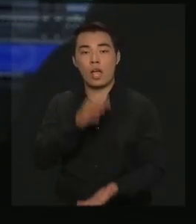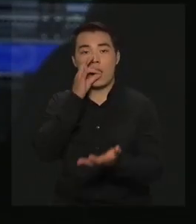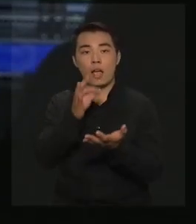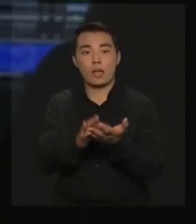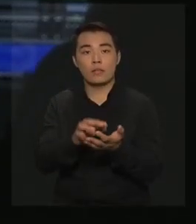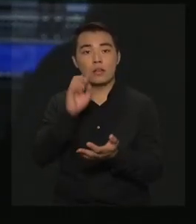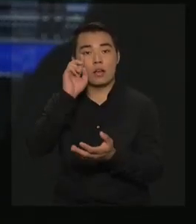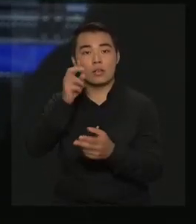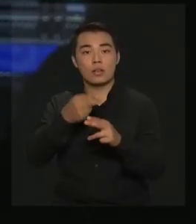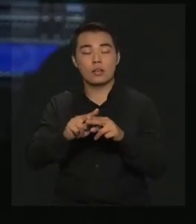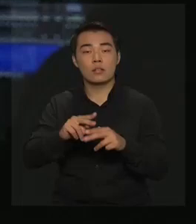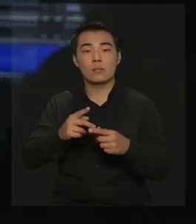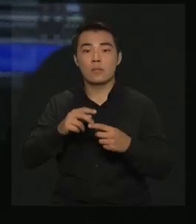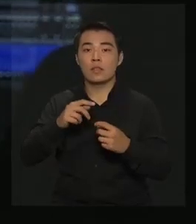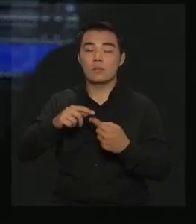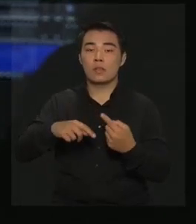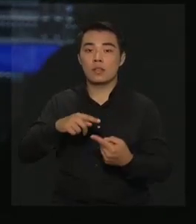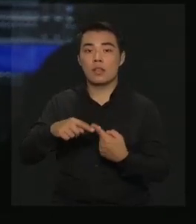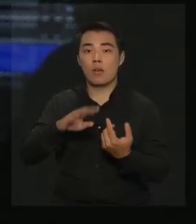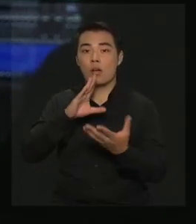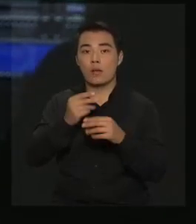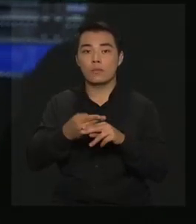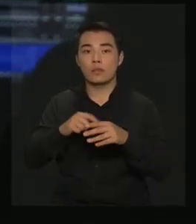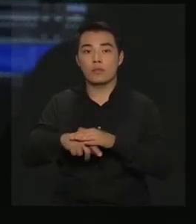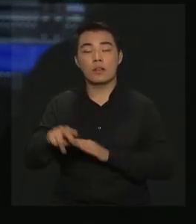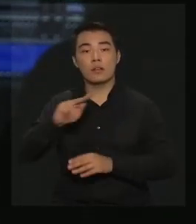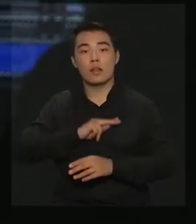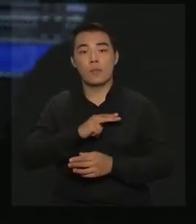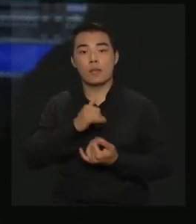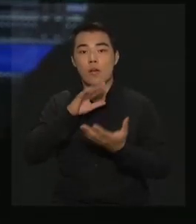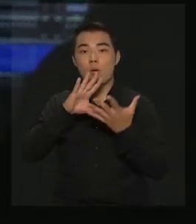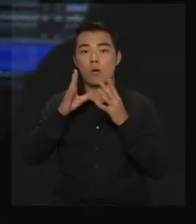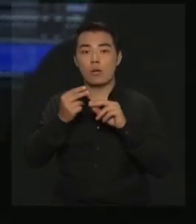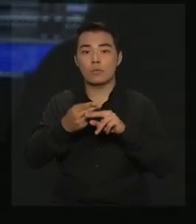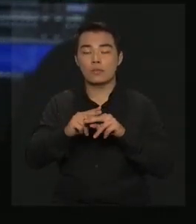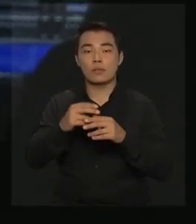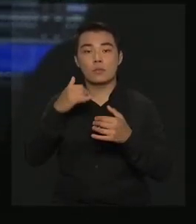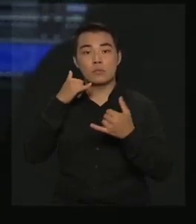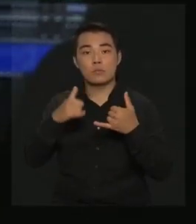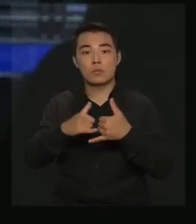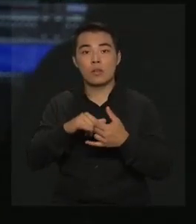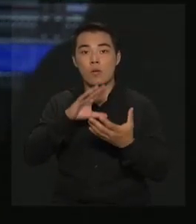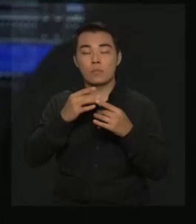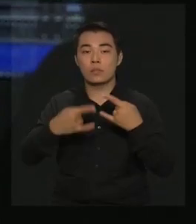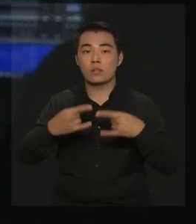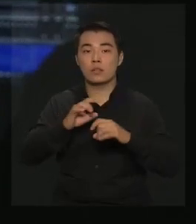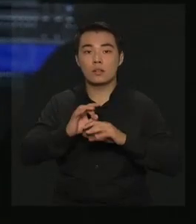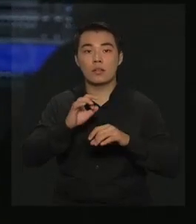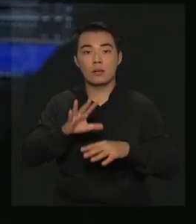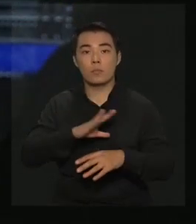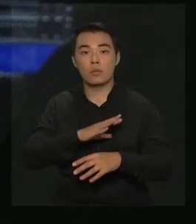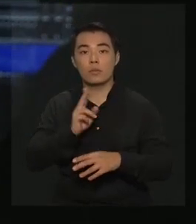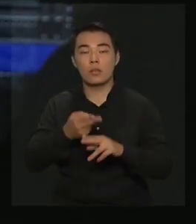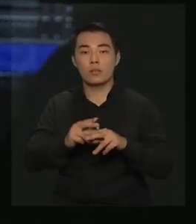Жауапты мемлекеттік мекемелердің қыс алдындағы қам-қарекетін арнамыздың үкіметтегі мобильді студиясында да талқыладық.